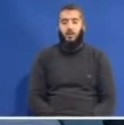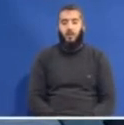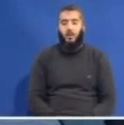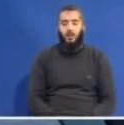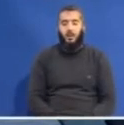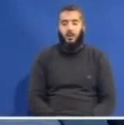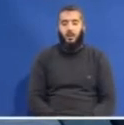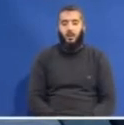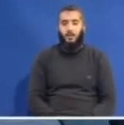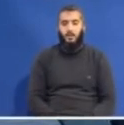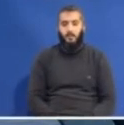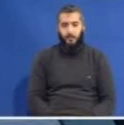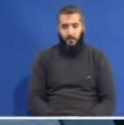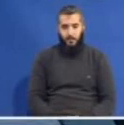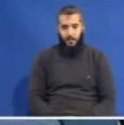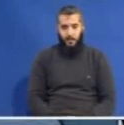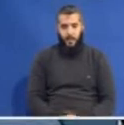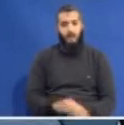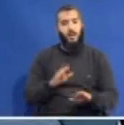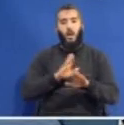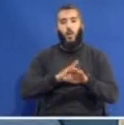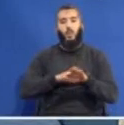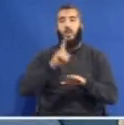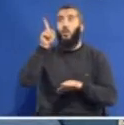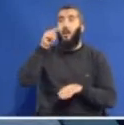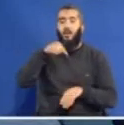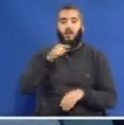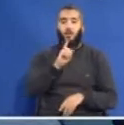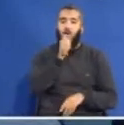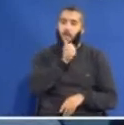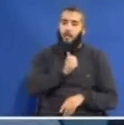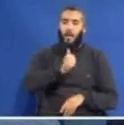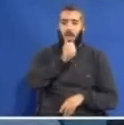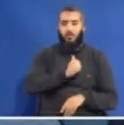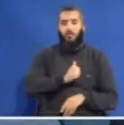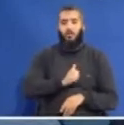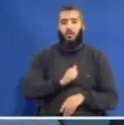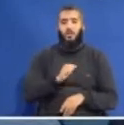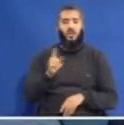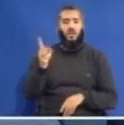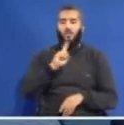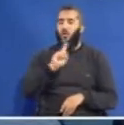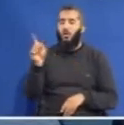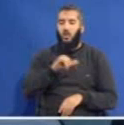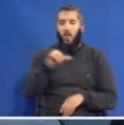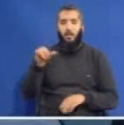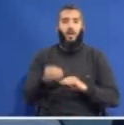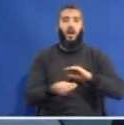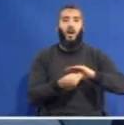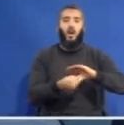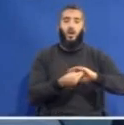واثبت وعبر عن حقك إن شاء الله. هذا الناس اللي يدفعوك لهذه الممارسات إن شاء الله